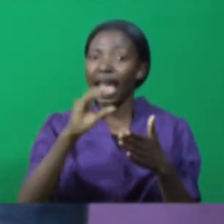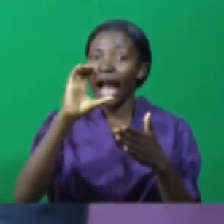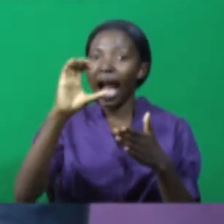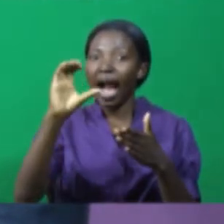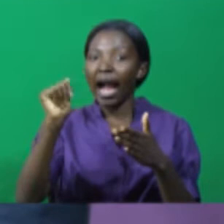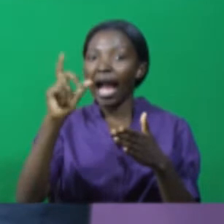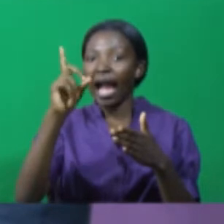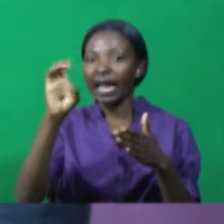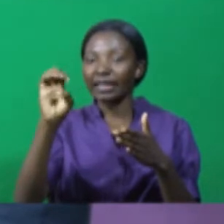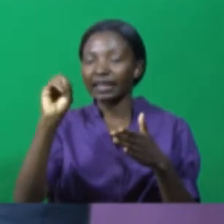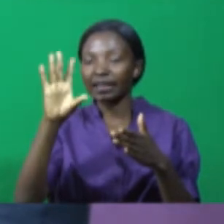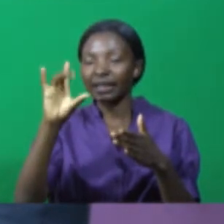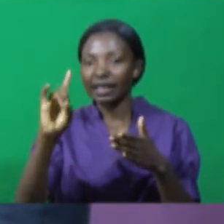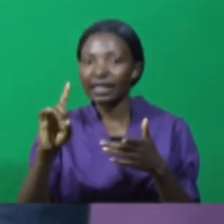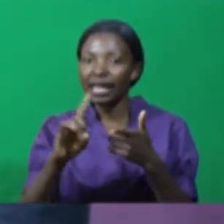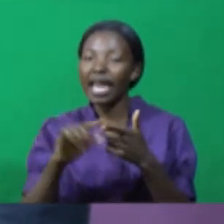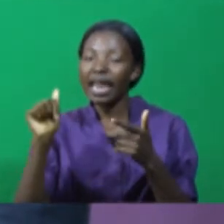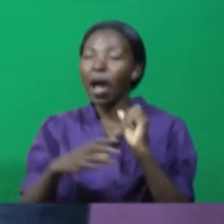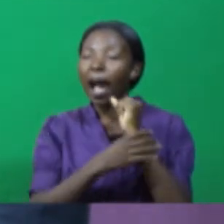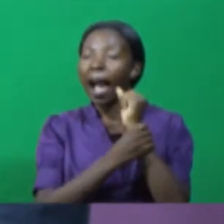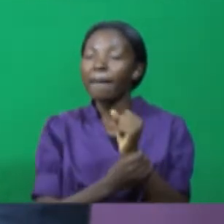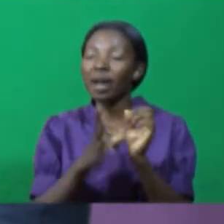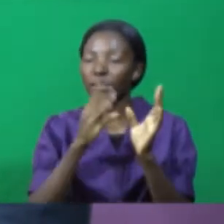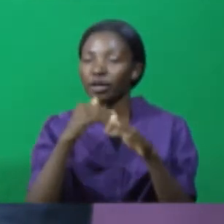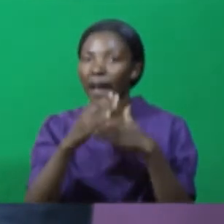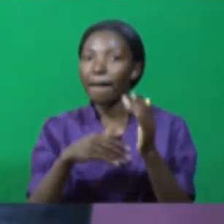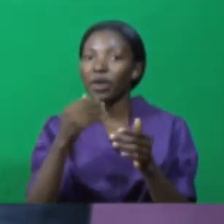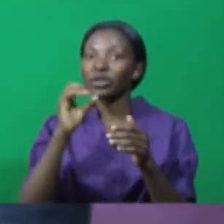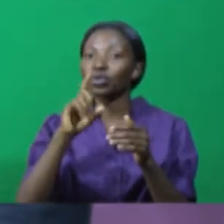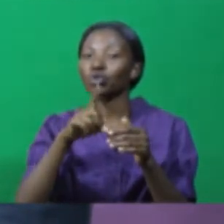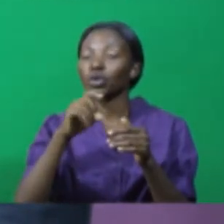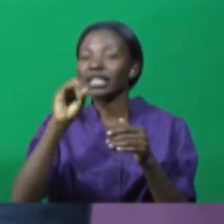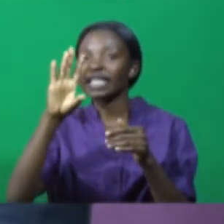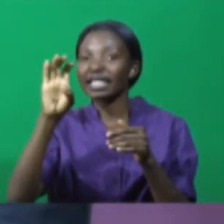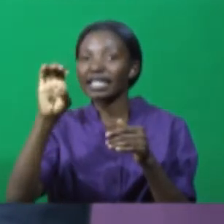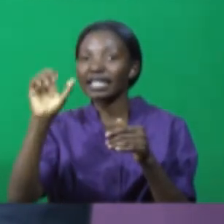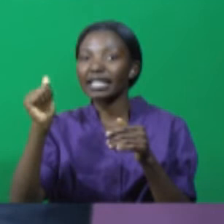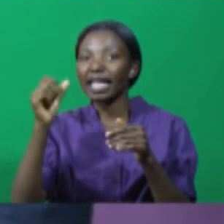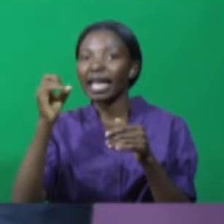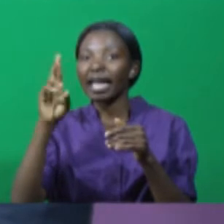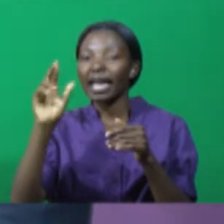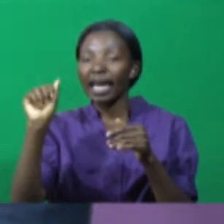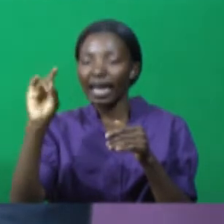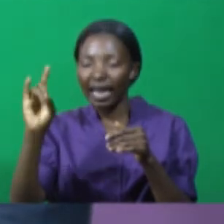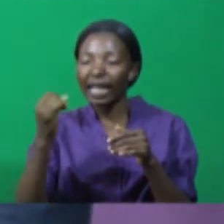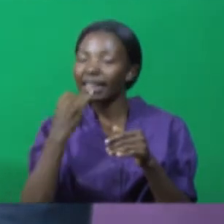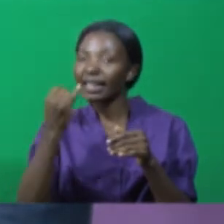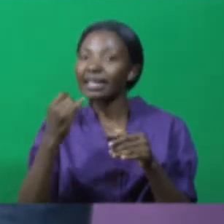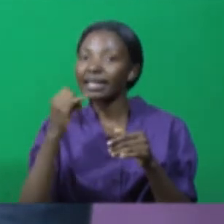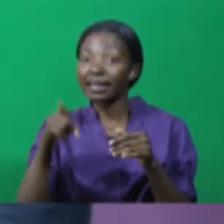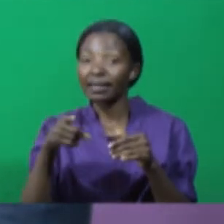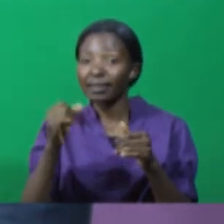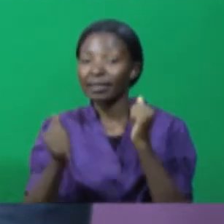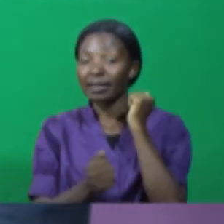mtoro wa mgerari. Abraham haka tipa msoro pasara. Mukadzi wake. Ihanzvadzi yangu. Abimeleki mambo